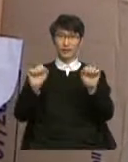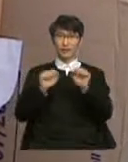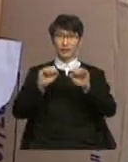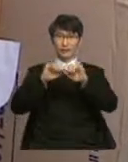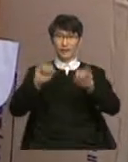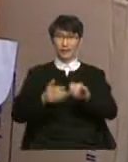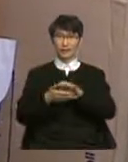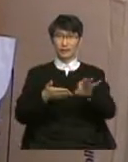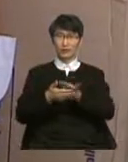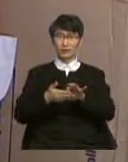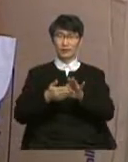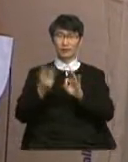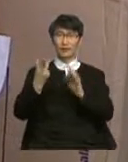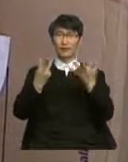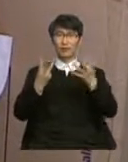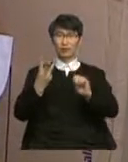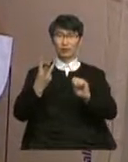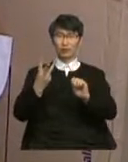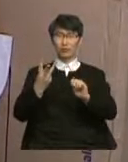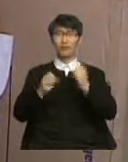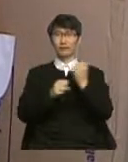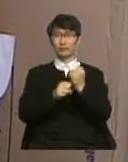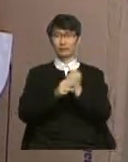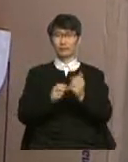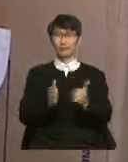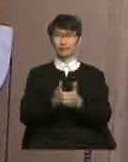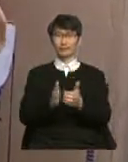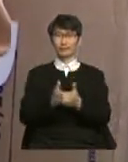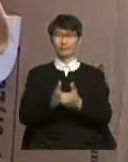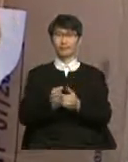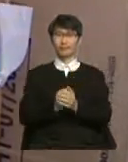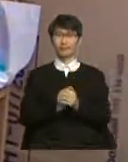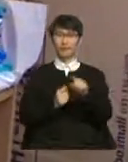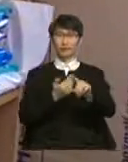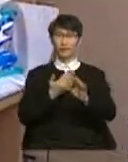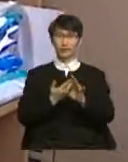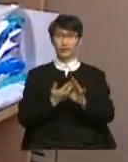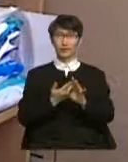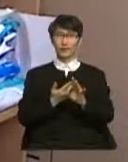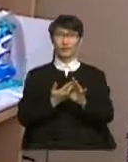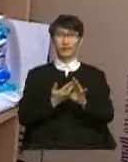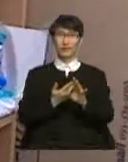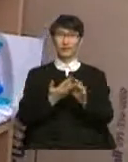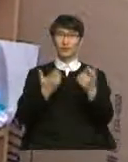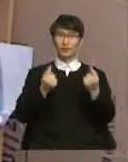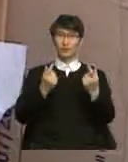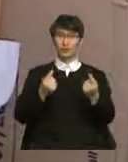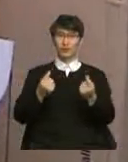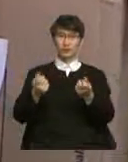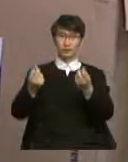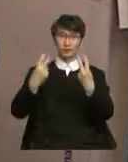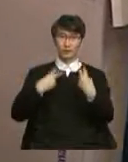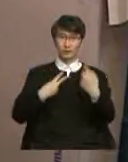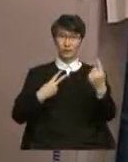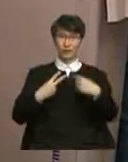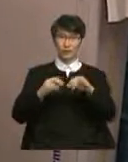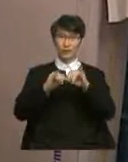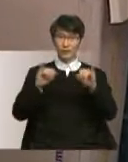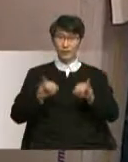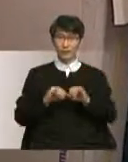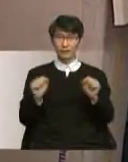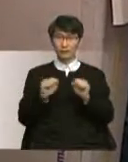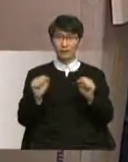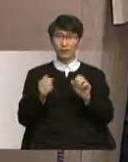아이스팩 사용량이 3억 개를 넘은 것으로 추산되고 있습니다. 그렇다면 여러분은 이렇게 배송된 아이스팩을